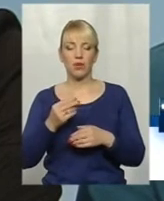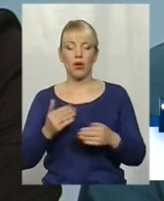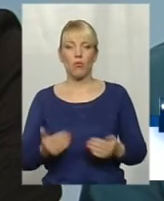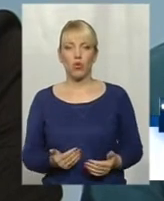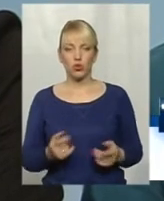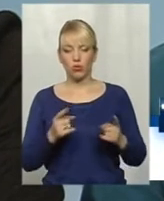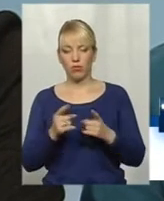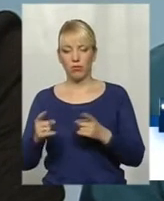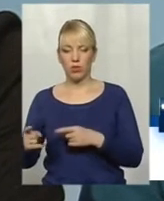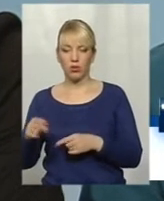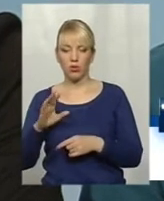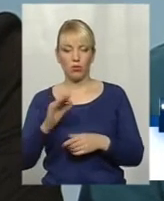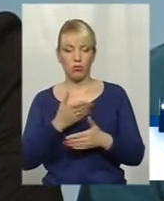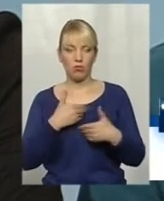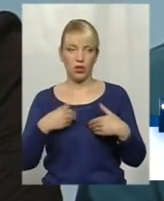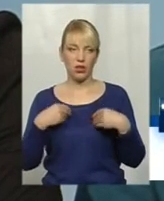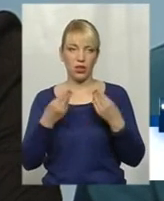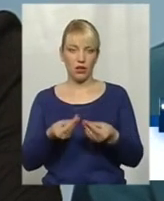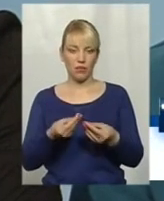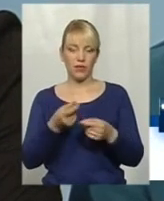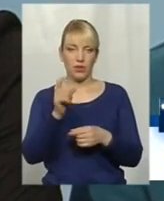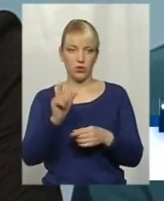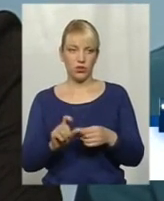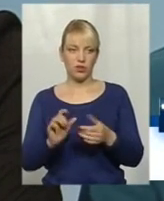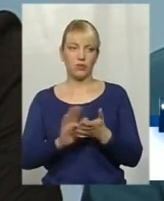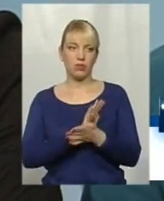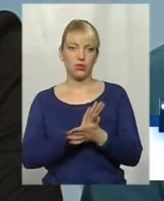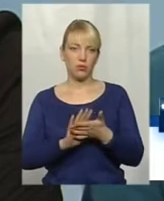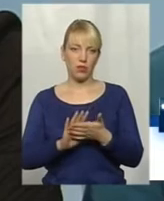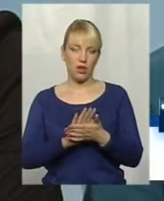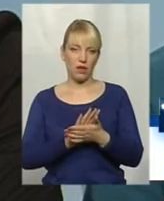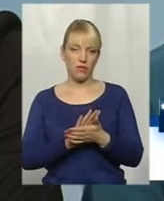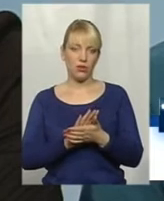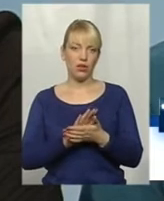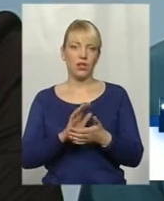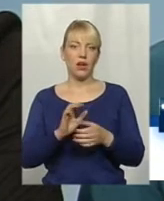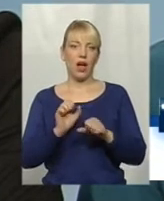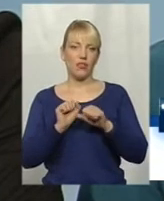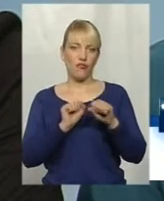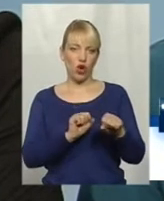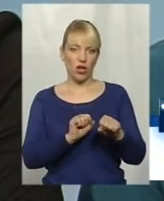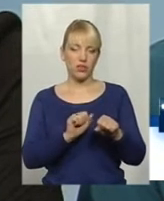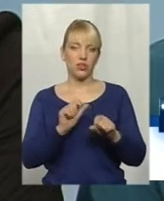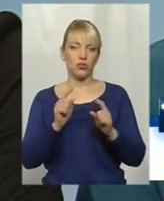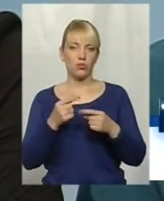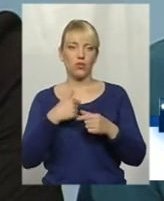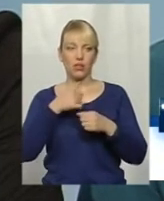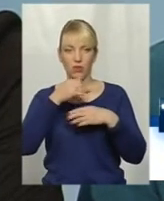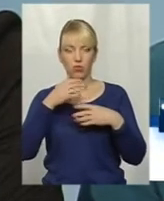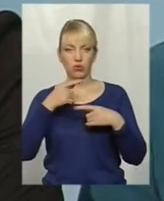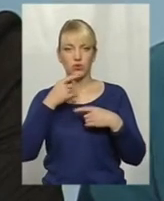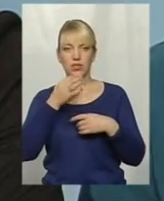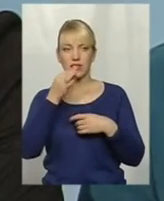ми призначаємо такій особі, можемо призначити такій особі адвоката. Тому я не можу сказати зараз